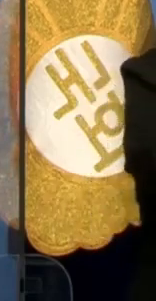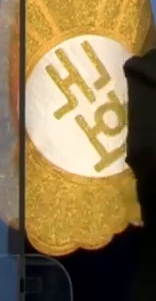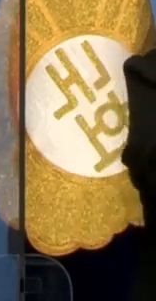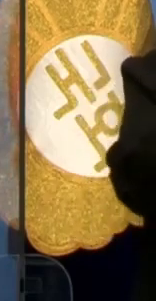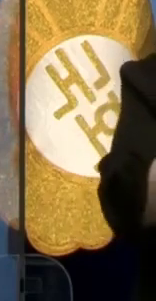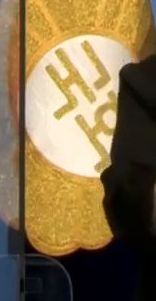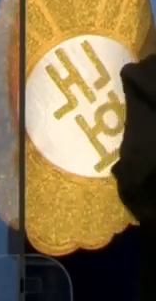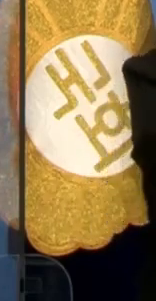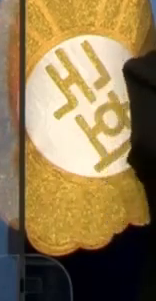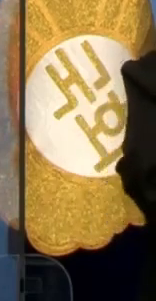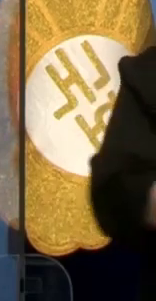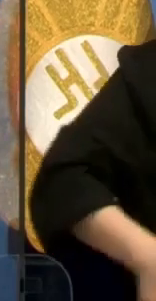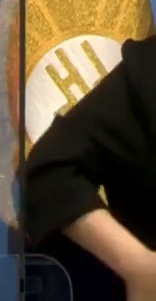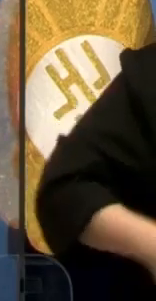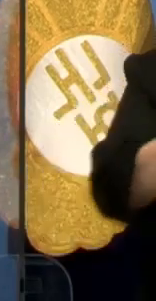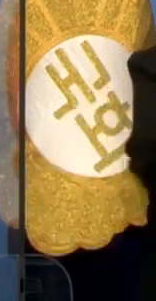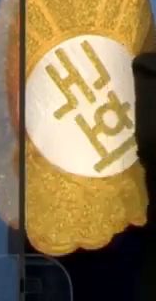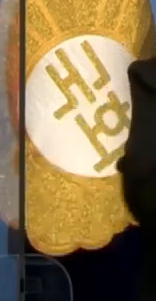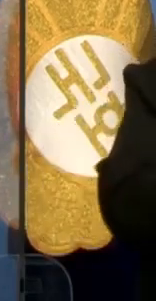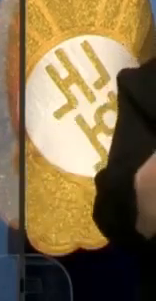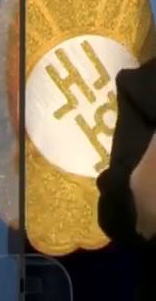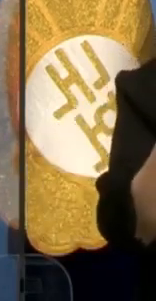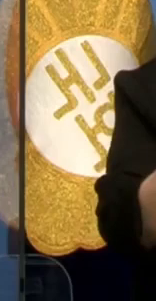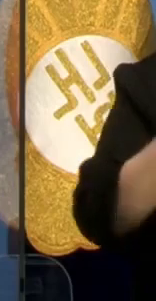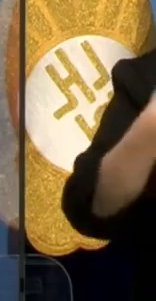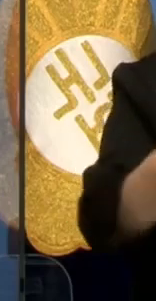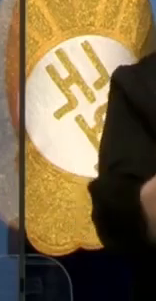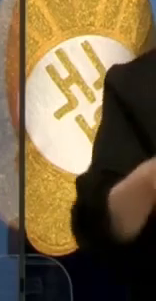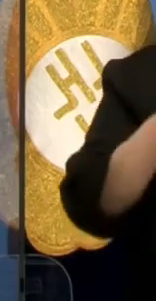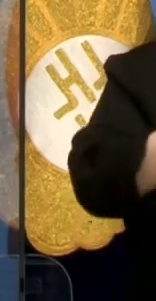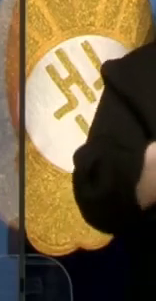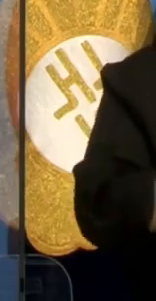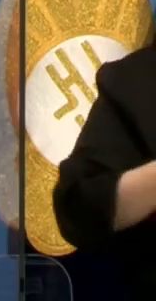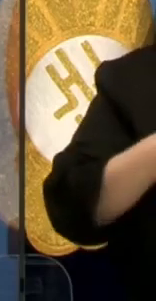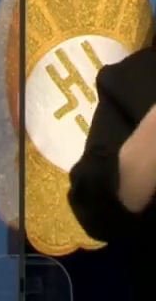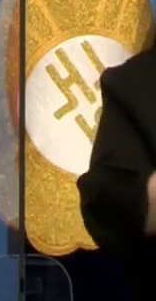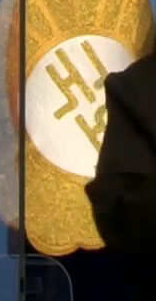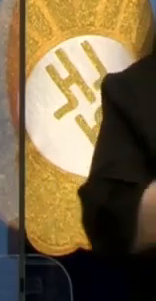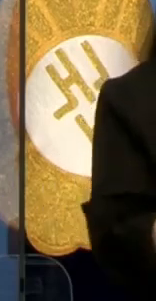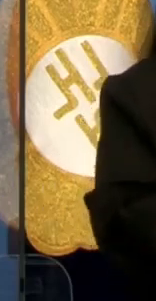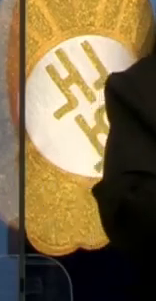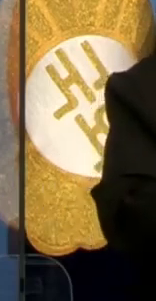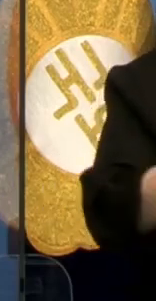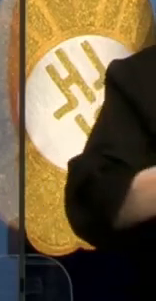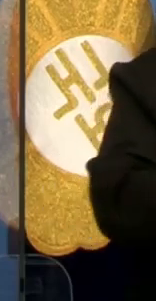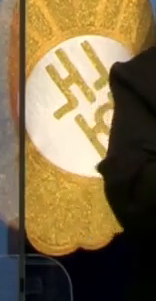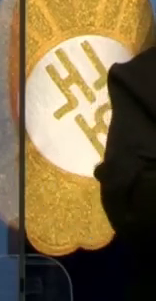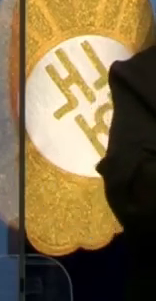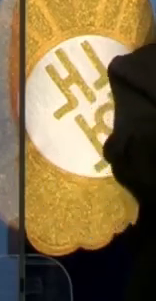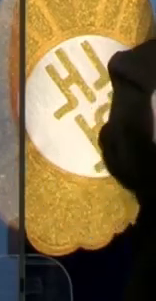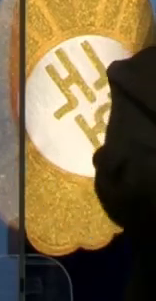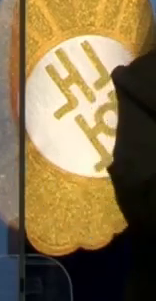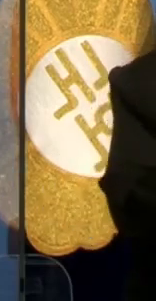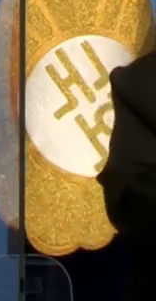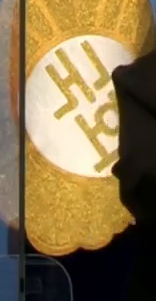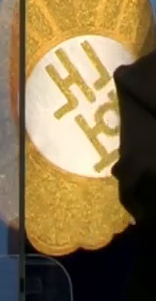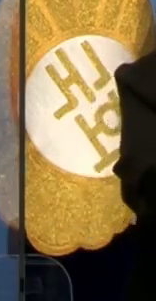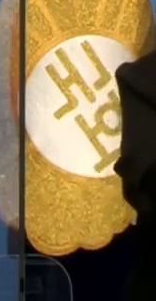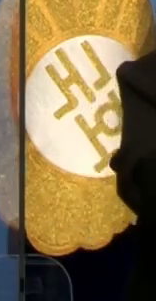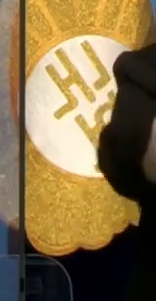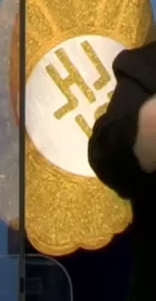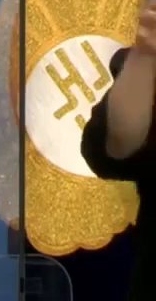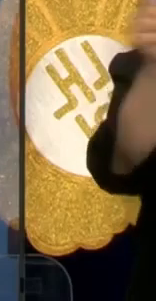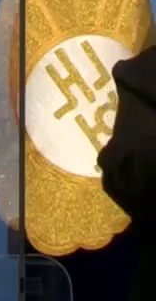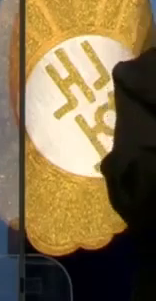그 오랜 시간 친구를 업어 통학시켰듯이 약자에 대한 가슴에서 우러나오는 절절한 사랑과 보살핌으로 청년들의